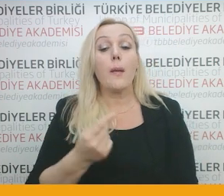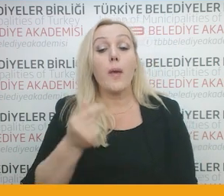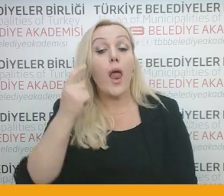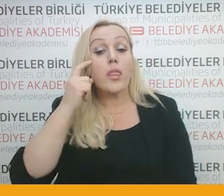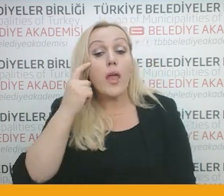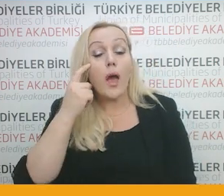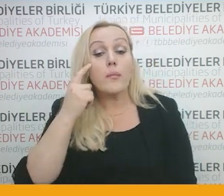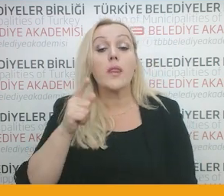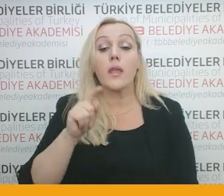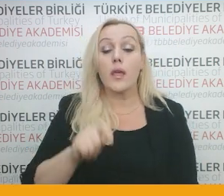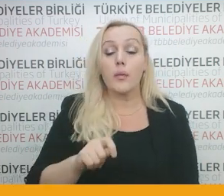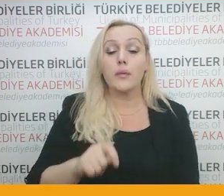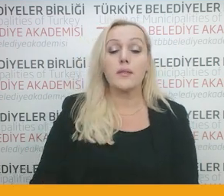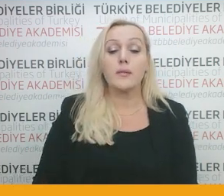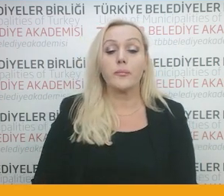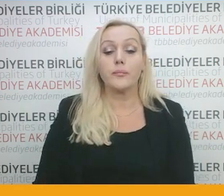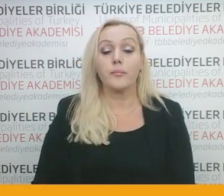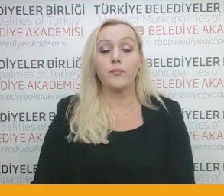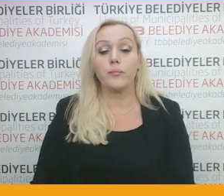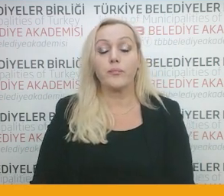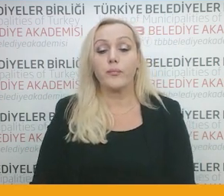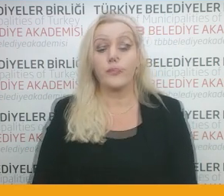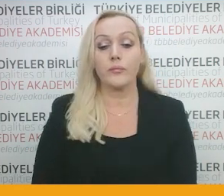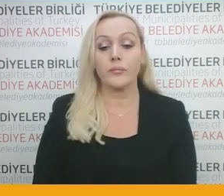bulunabiliriz. Bunlar da istisnai durum.